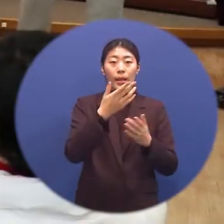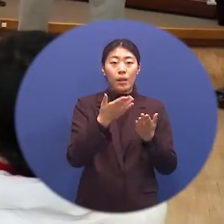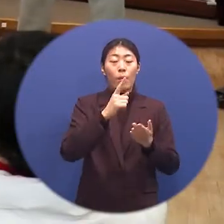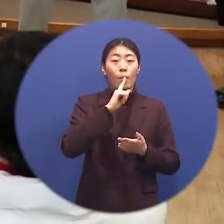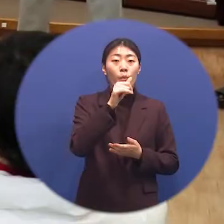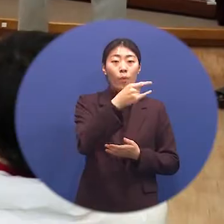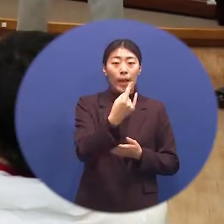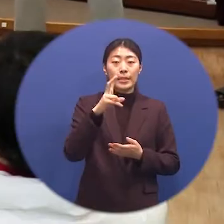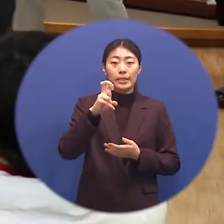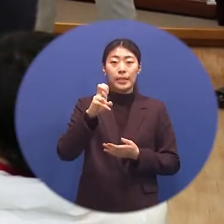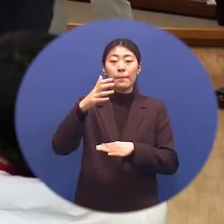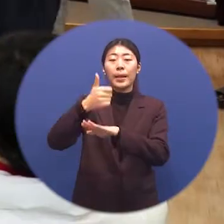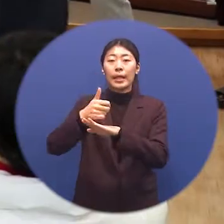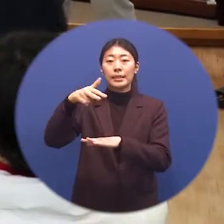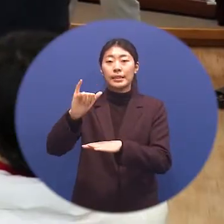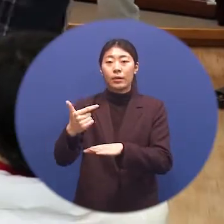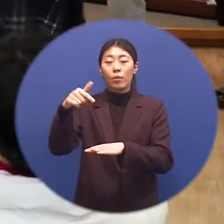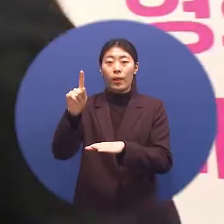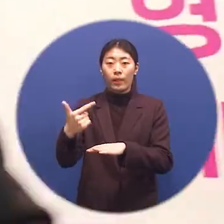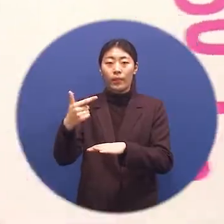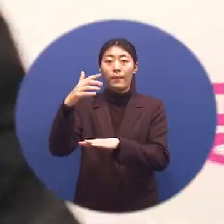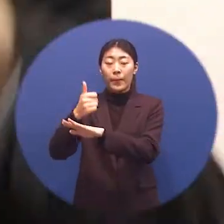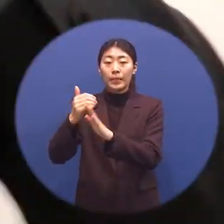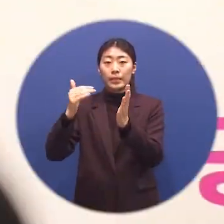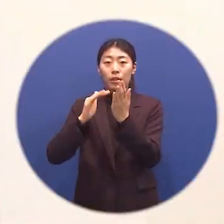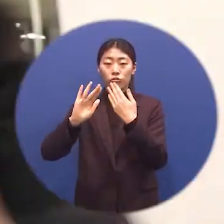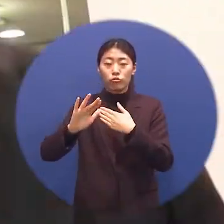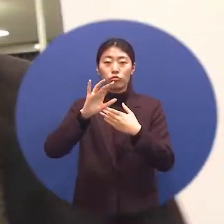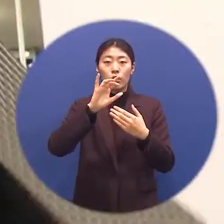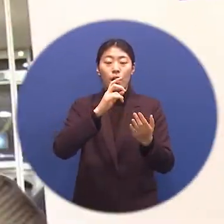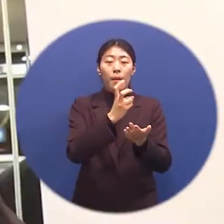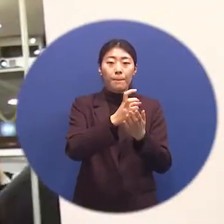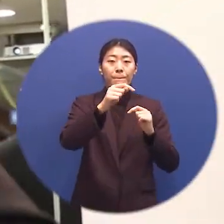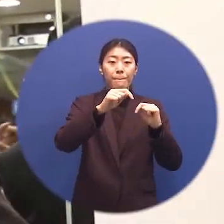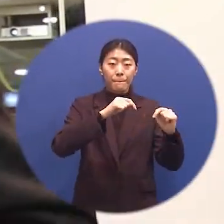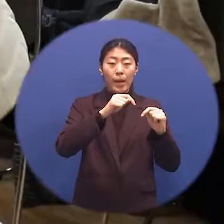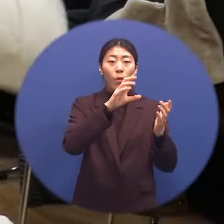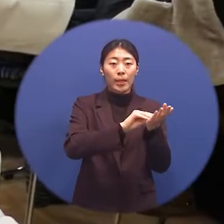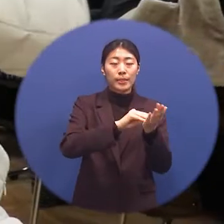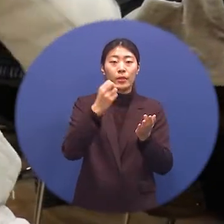올해 동 업무 보고회는 22일 진관동을 끝으로 마무리될 예정이며, 각 동에서